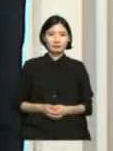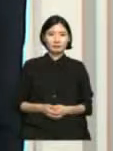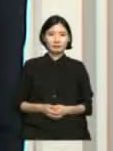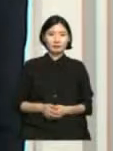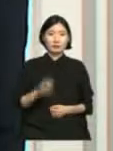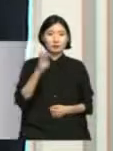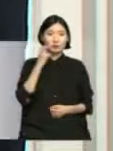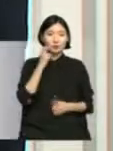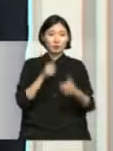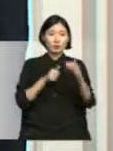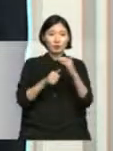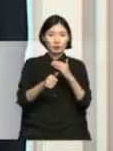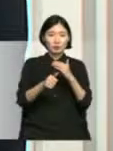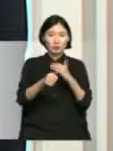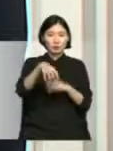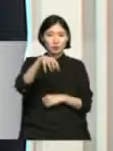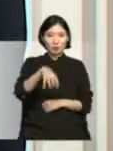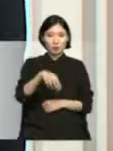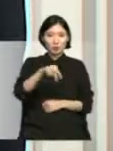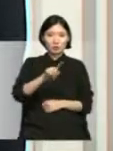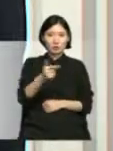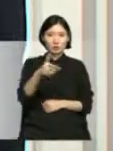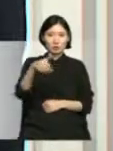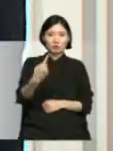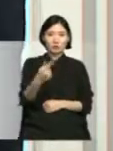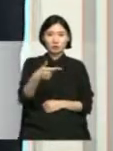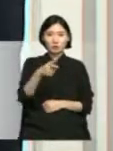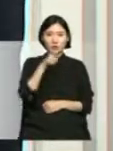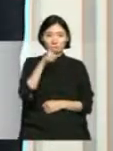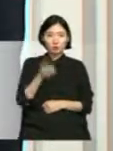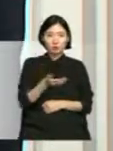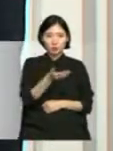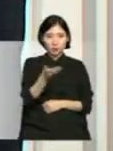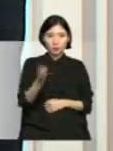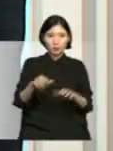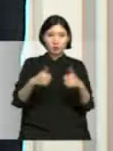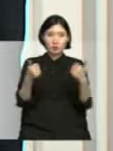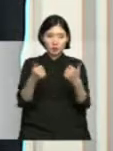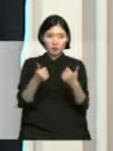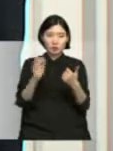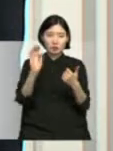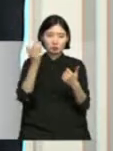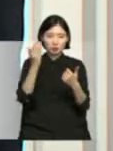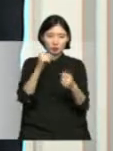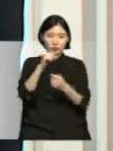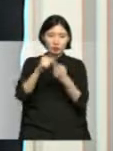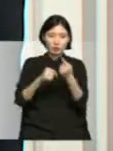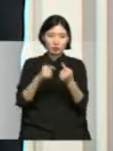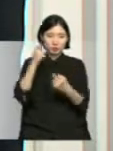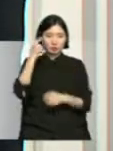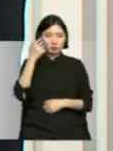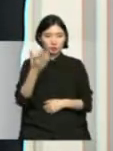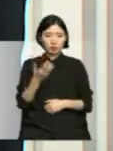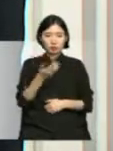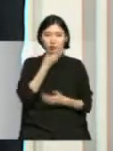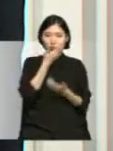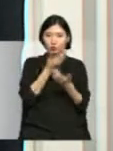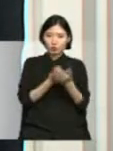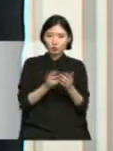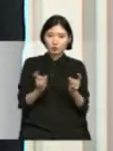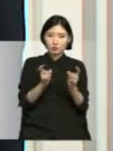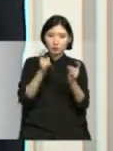송파구 의 대표 명소 석촌호수 가 최근 열린 송파구 의회 구정질문 에서 주요 쟁점으로 떠올랐습니다